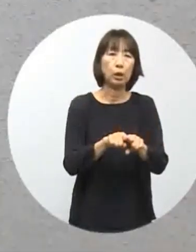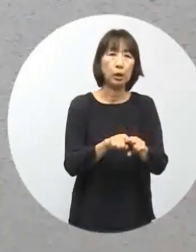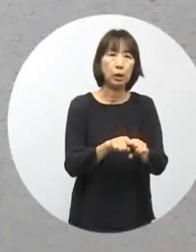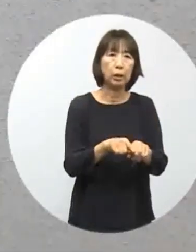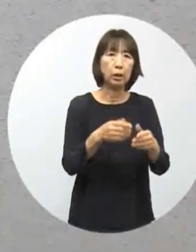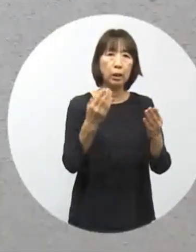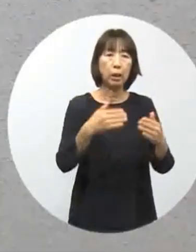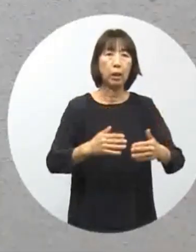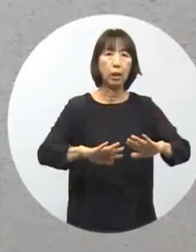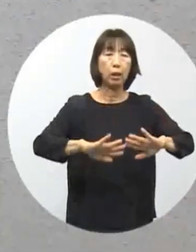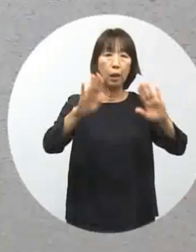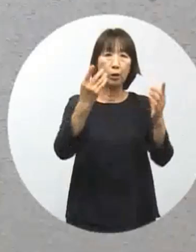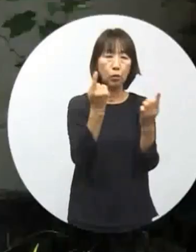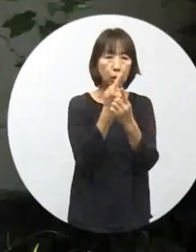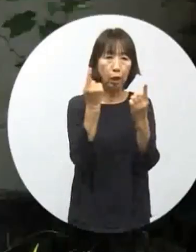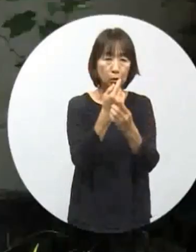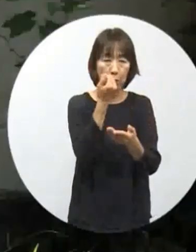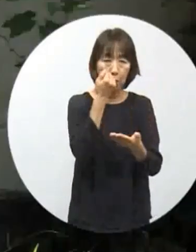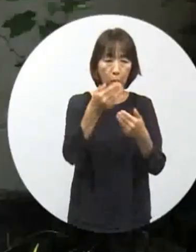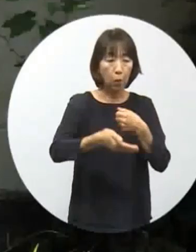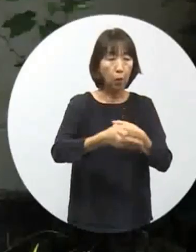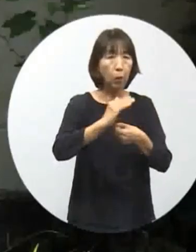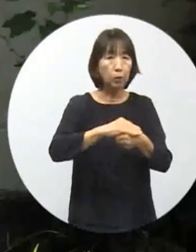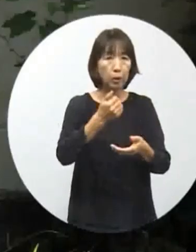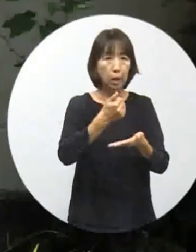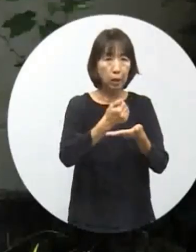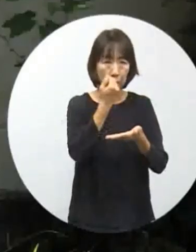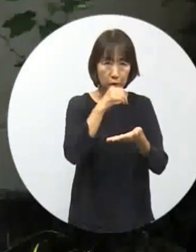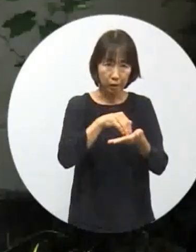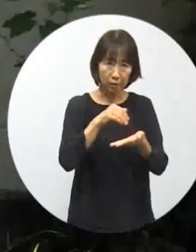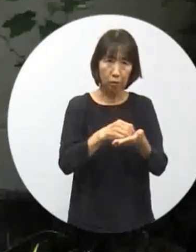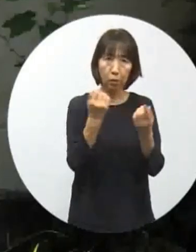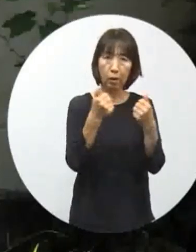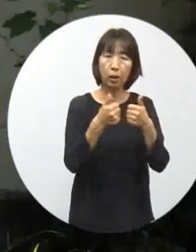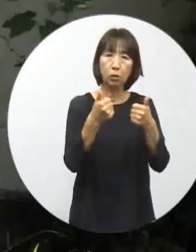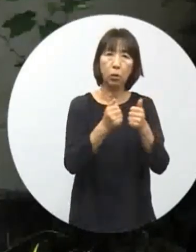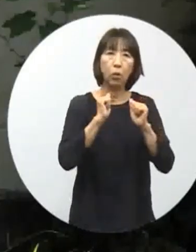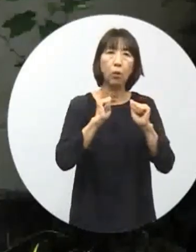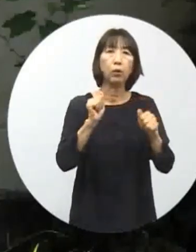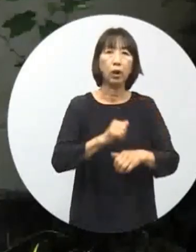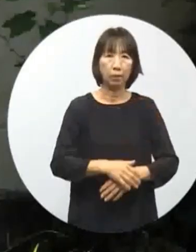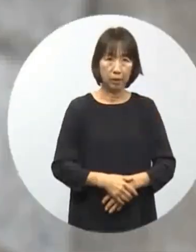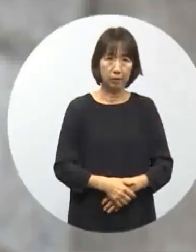向けた補正予算について検討を行います。